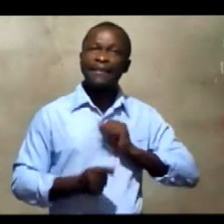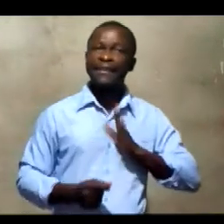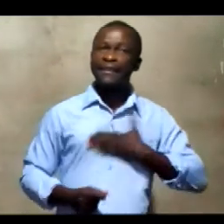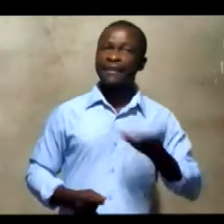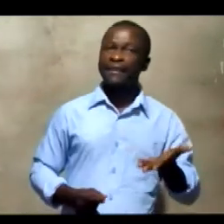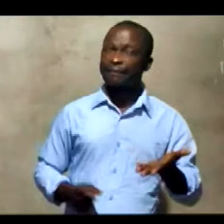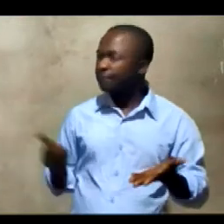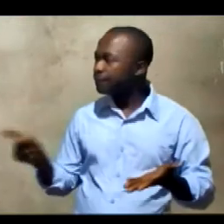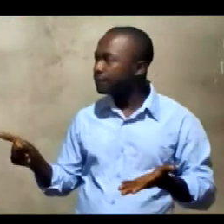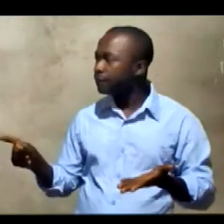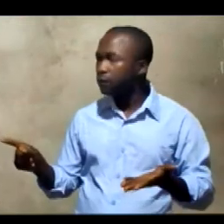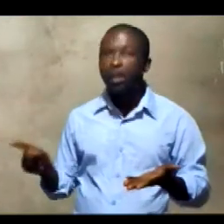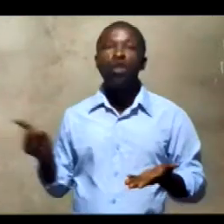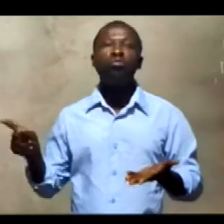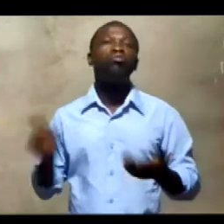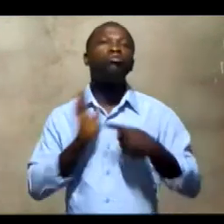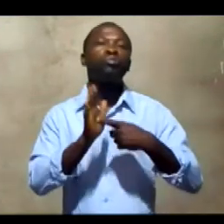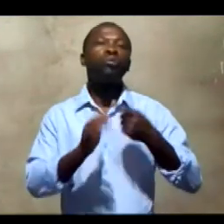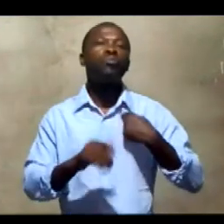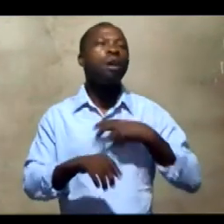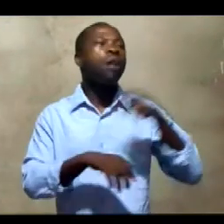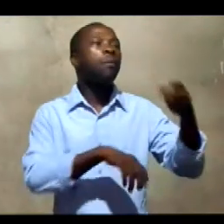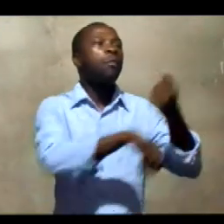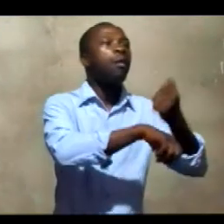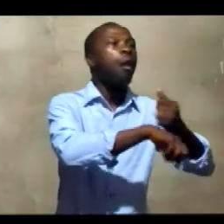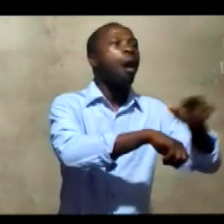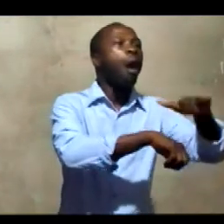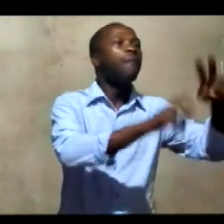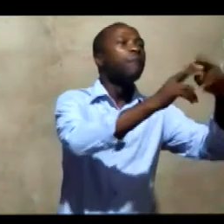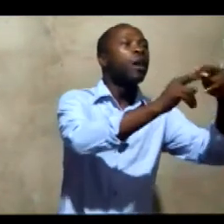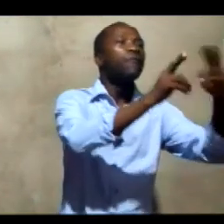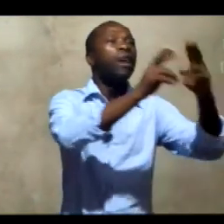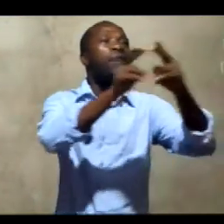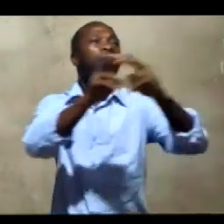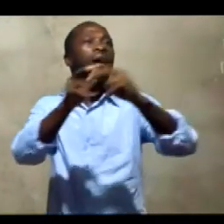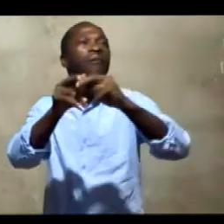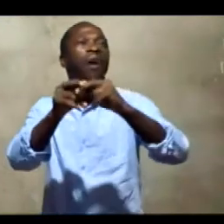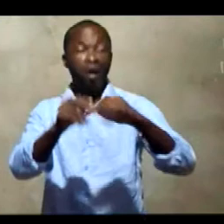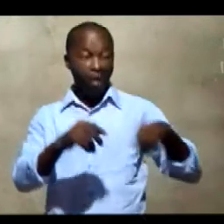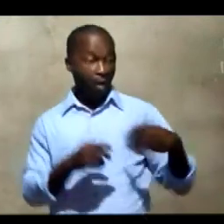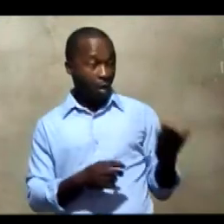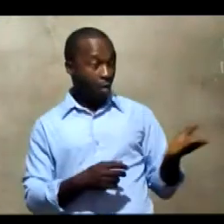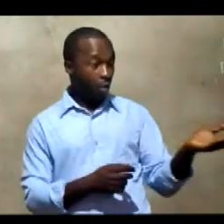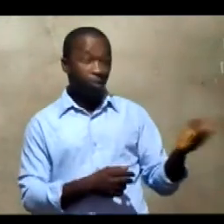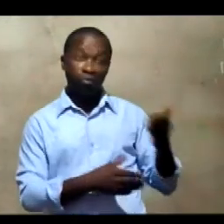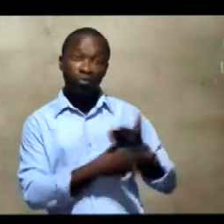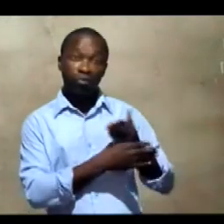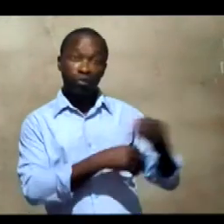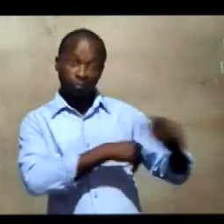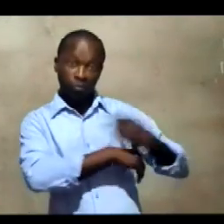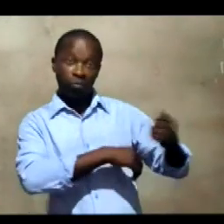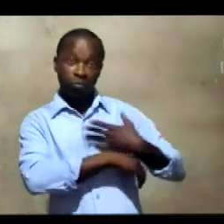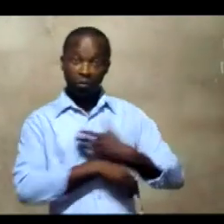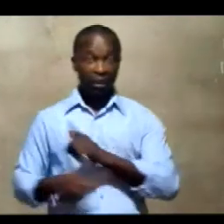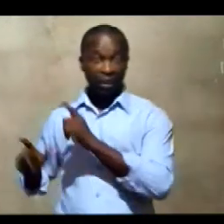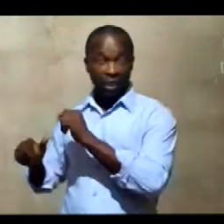pour diffamation. Ne peut pas être apparenté et être en bas à Bazou. Donc les fiches sont arrivées sous décharge